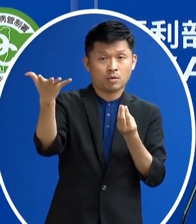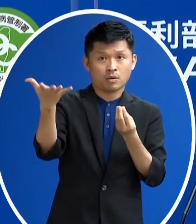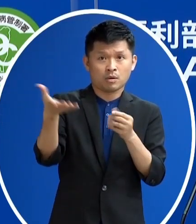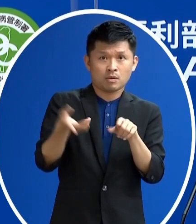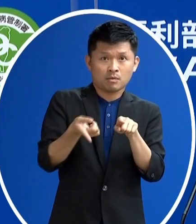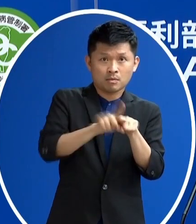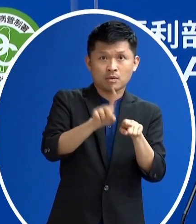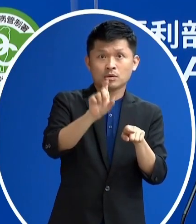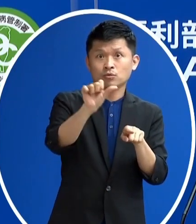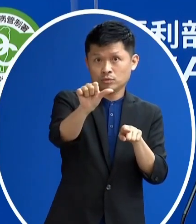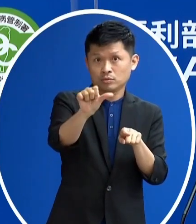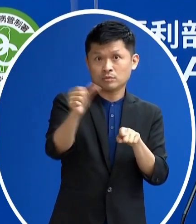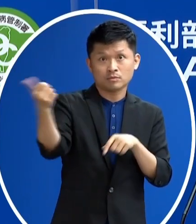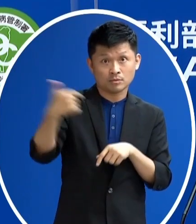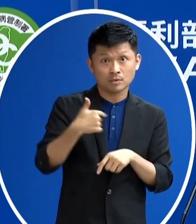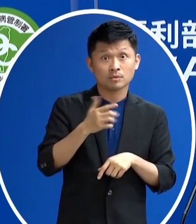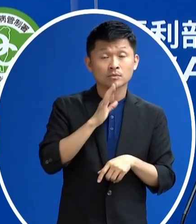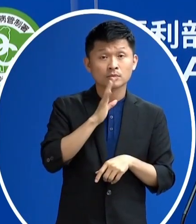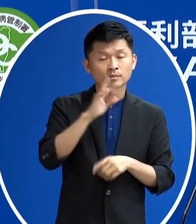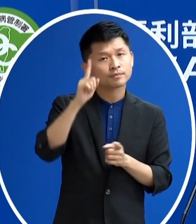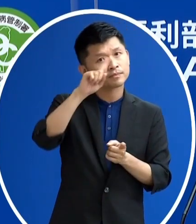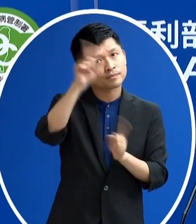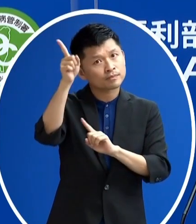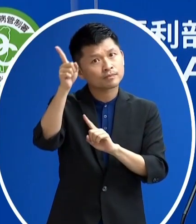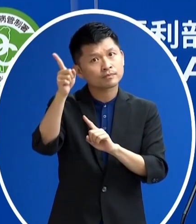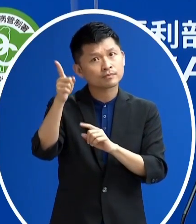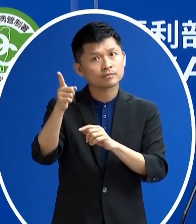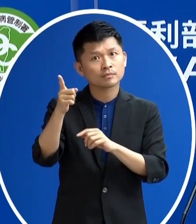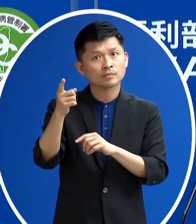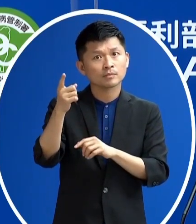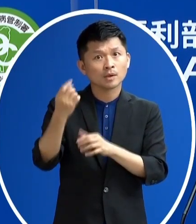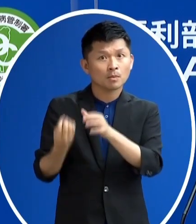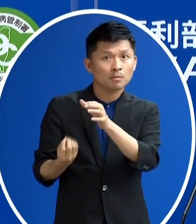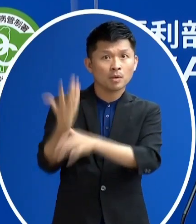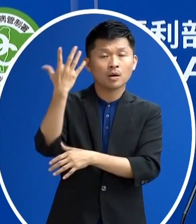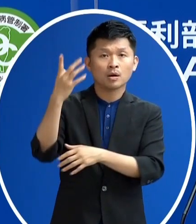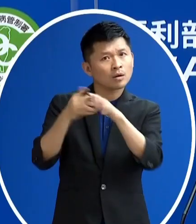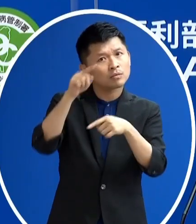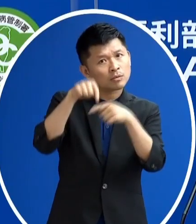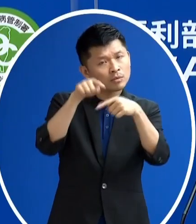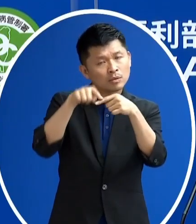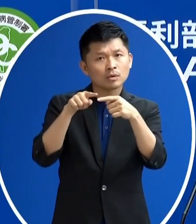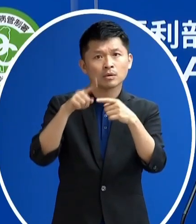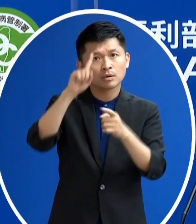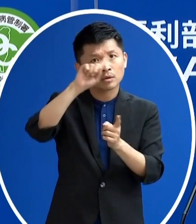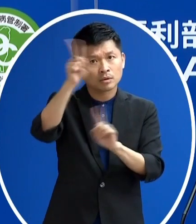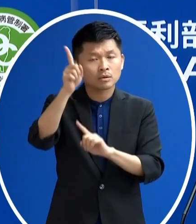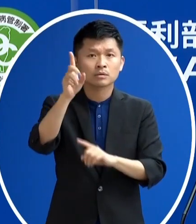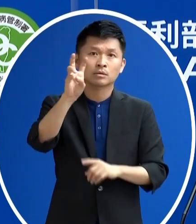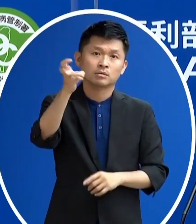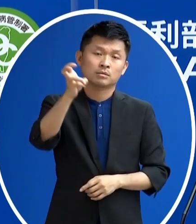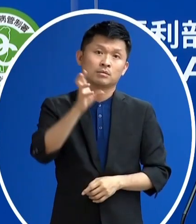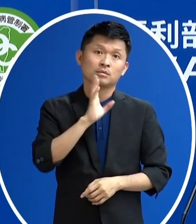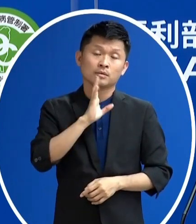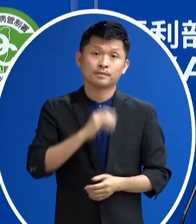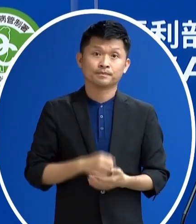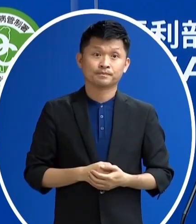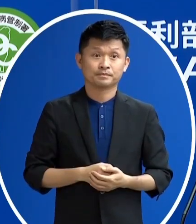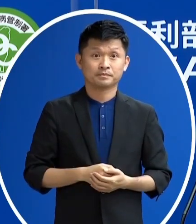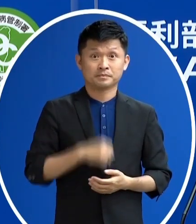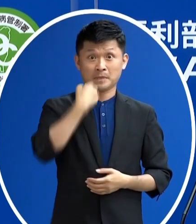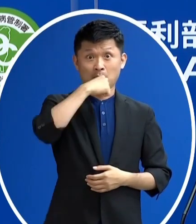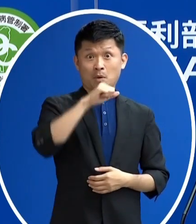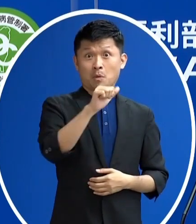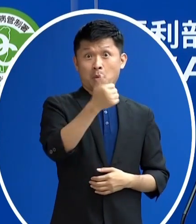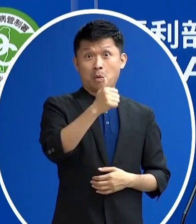12、15倍，啊，所以大概一天高起来在10几万到20万。所以要破这个这样的一个世界纪